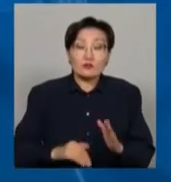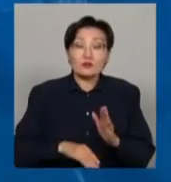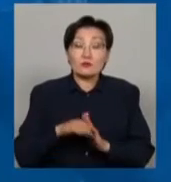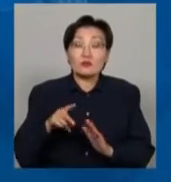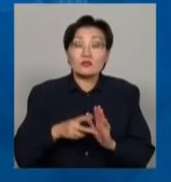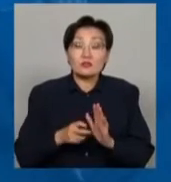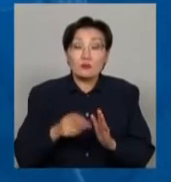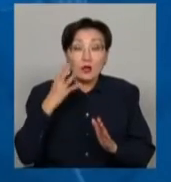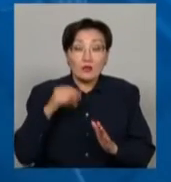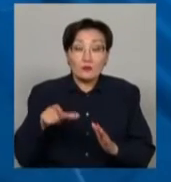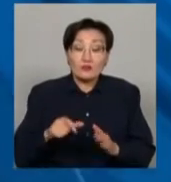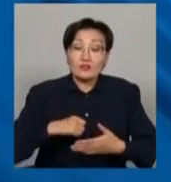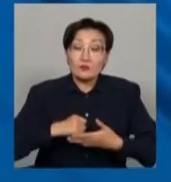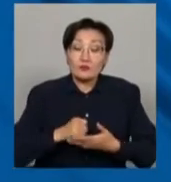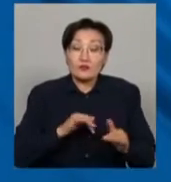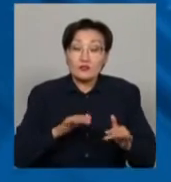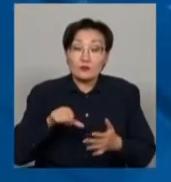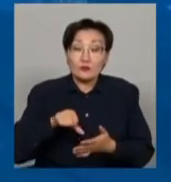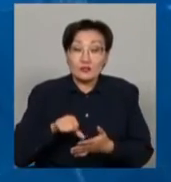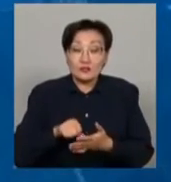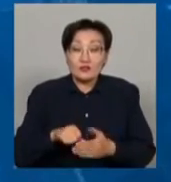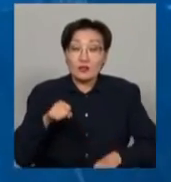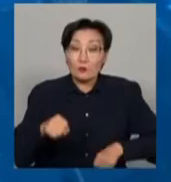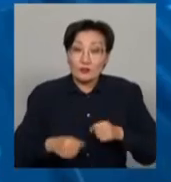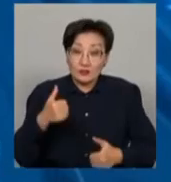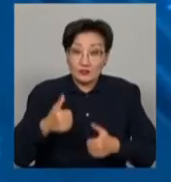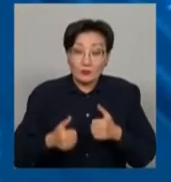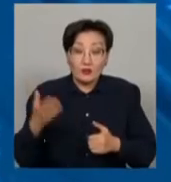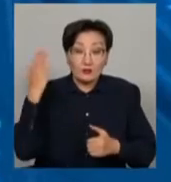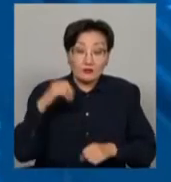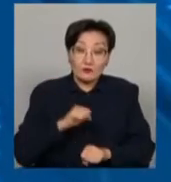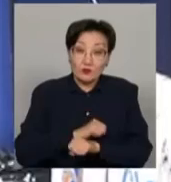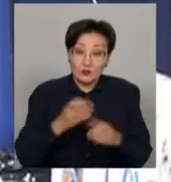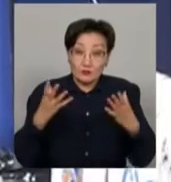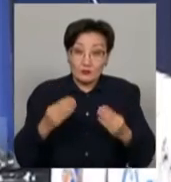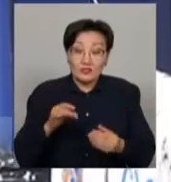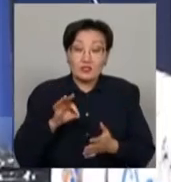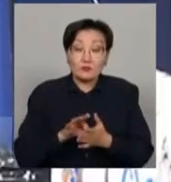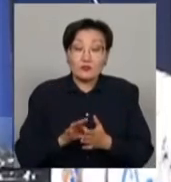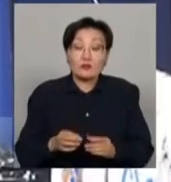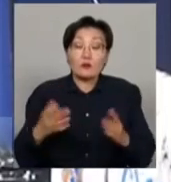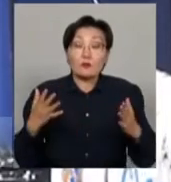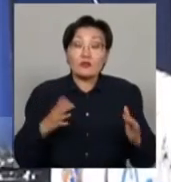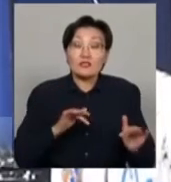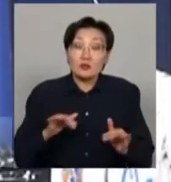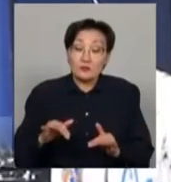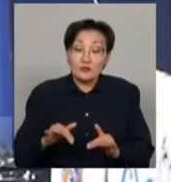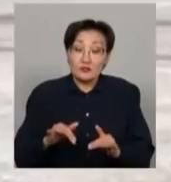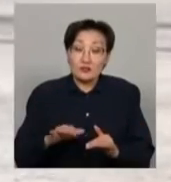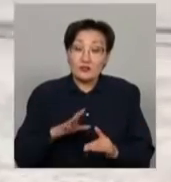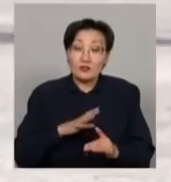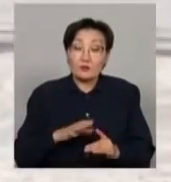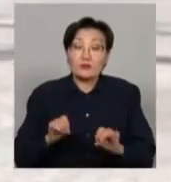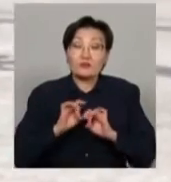Свыше 700 алматинцев приняли участие в любительском велопробеге на минувших выходных. Цель масштабного спортивного мероприятия